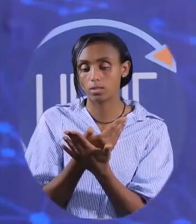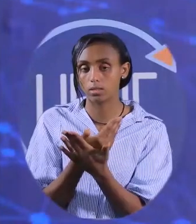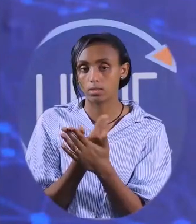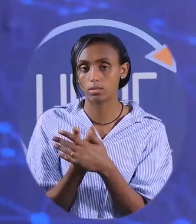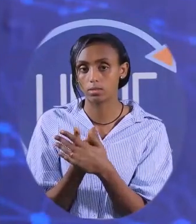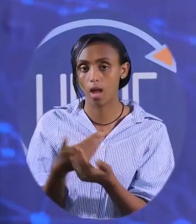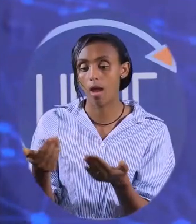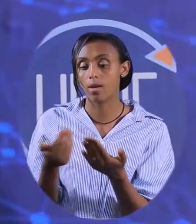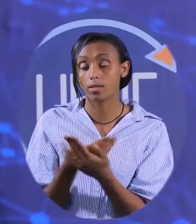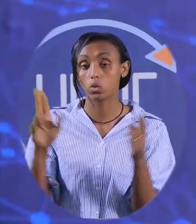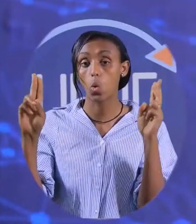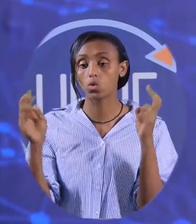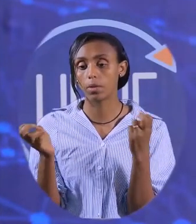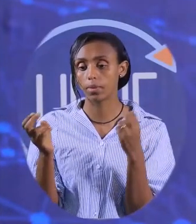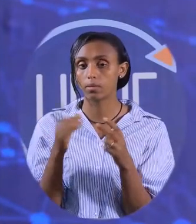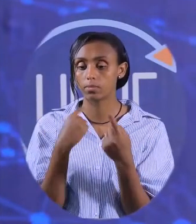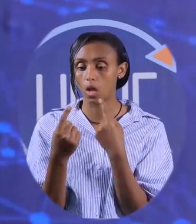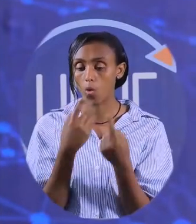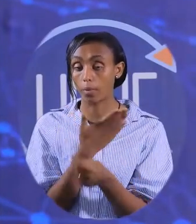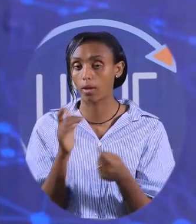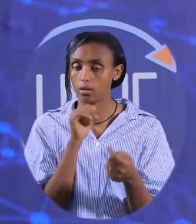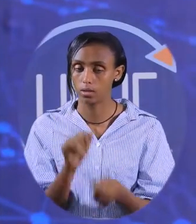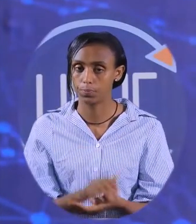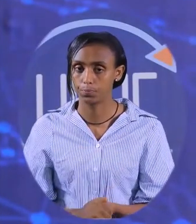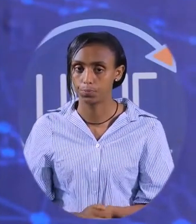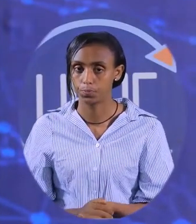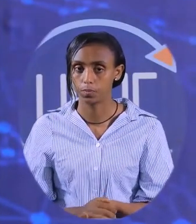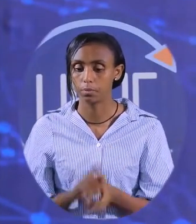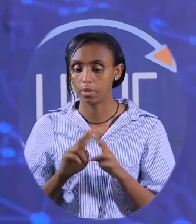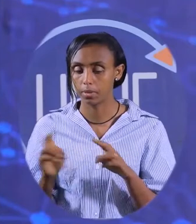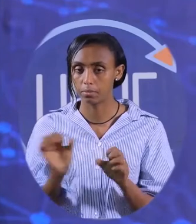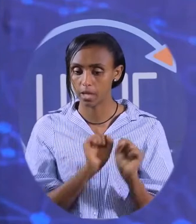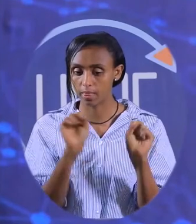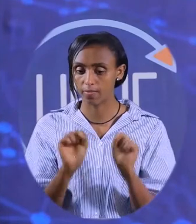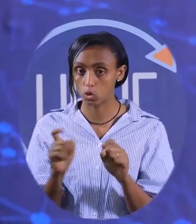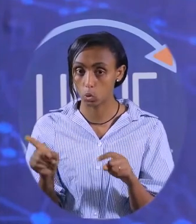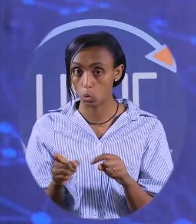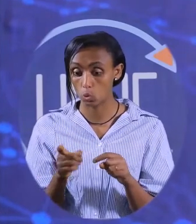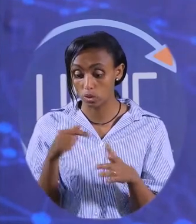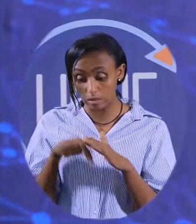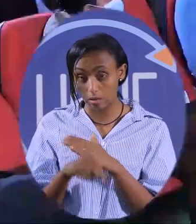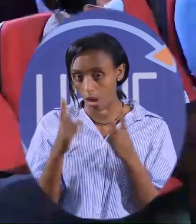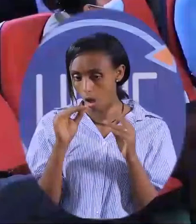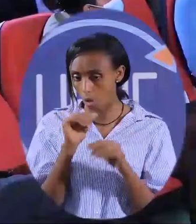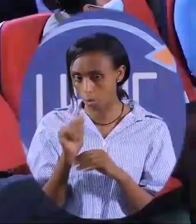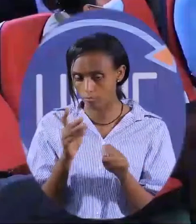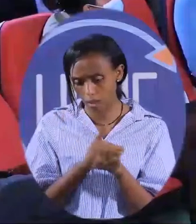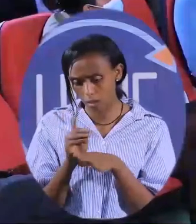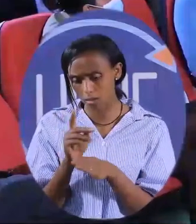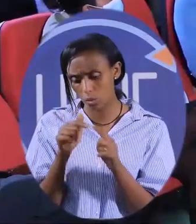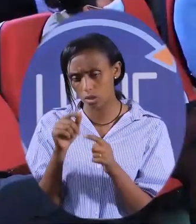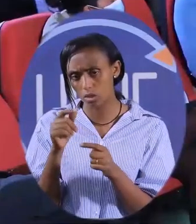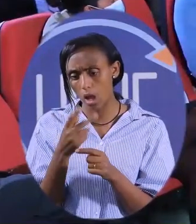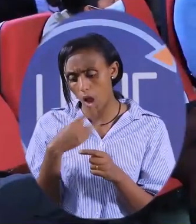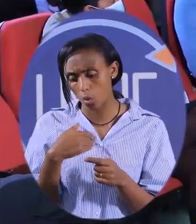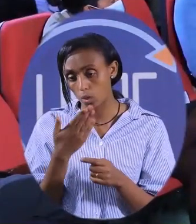እንደ አዲስ ኮንሴፕት የምንነጋገረው ነገር አይደለም። ስለዚህ በጣም ሳይንቲፊክ የሆኑ ዲቴይሎችን አልናገርም። በቀጥታ ወደ